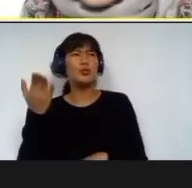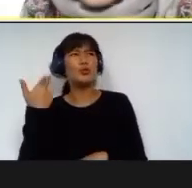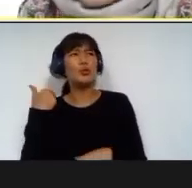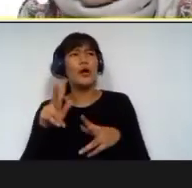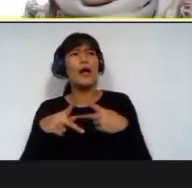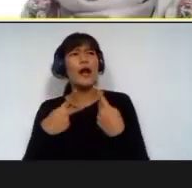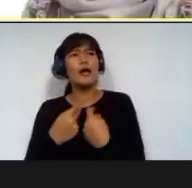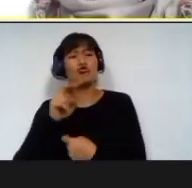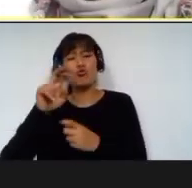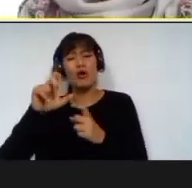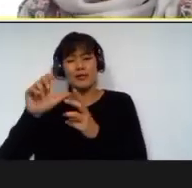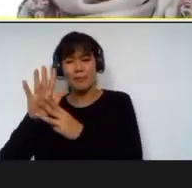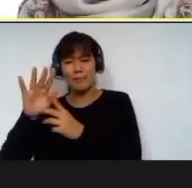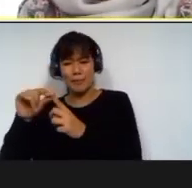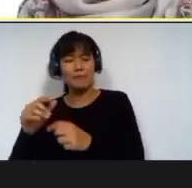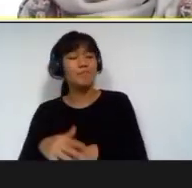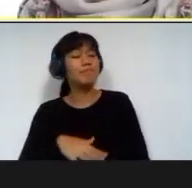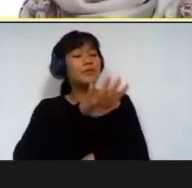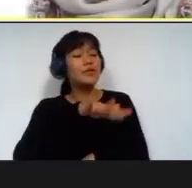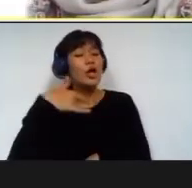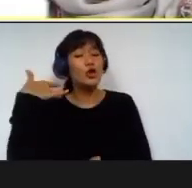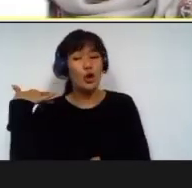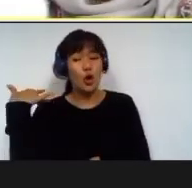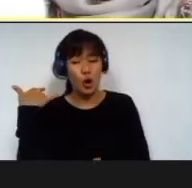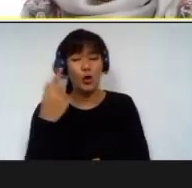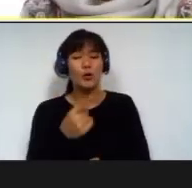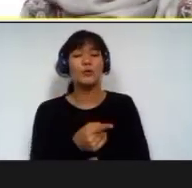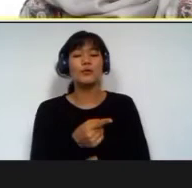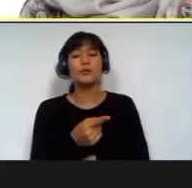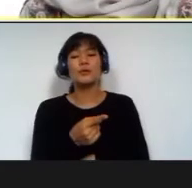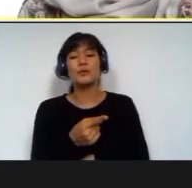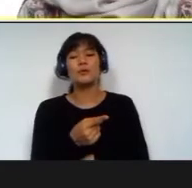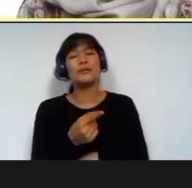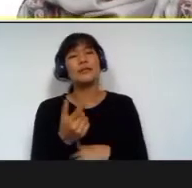2 SMP. Tolong susun